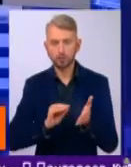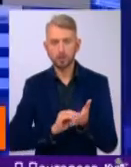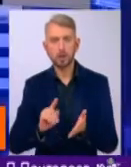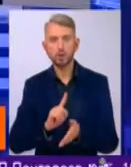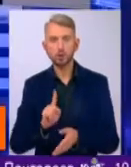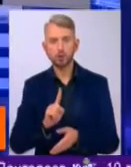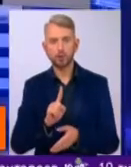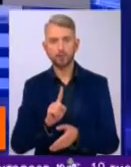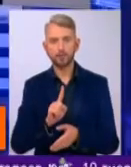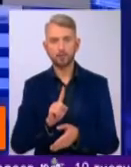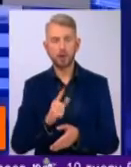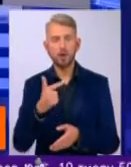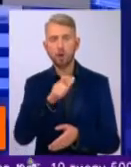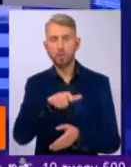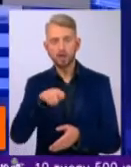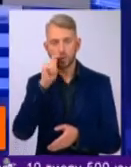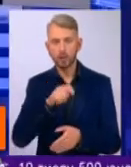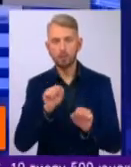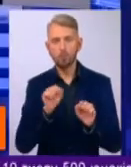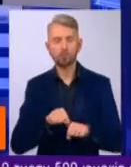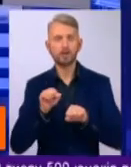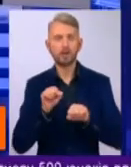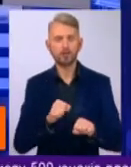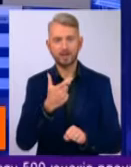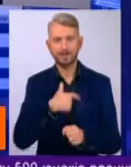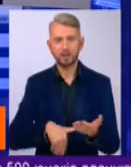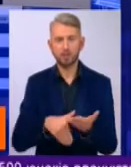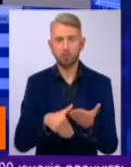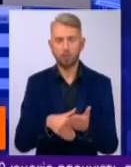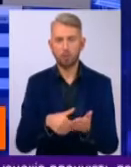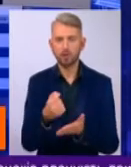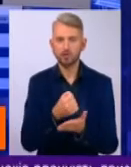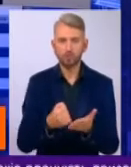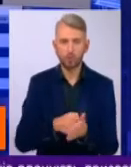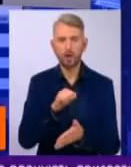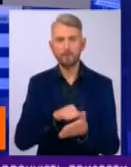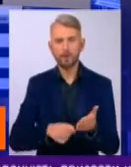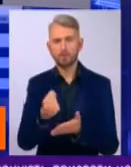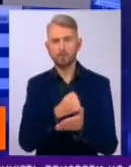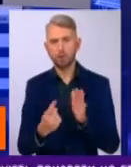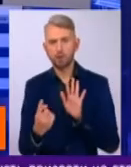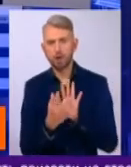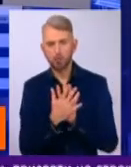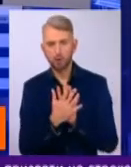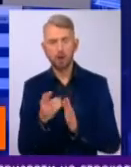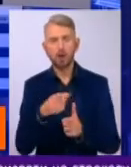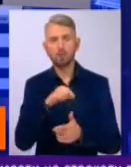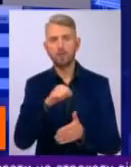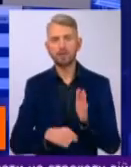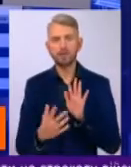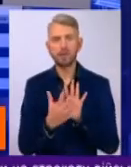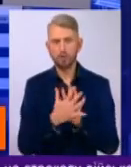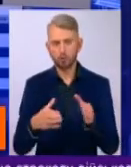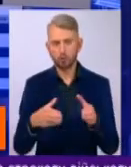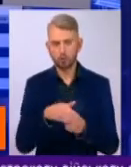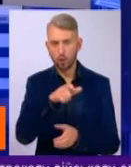що громадяни України можуть захищати себе за допомогою зброї від збройного нападу або від нападу груп осіб. Це